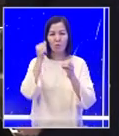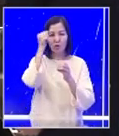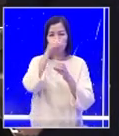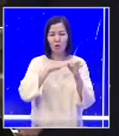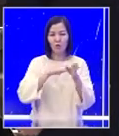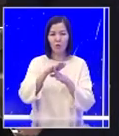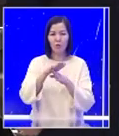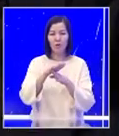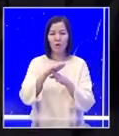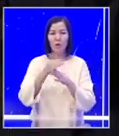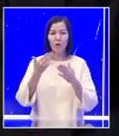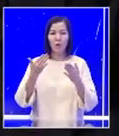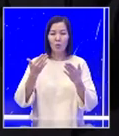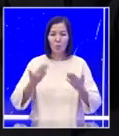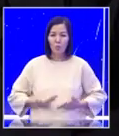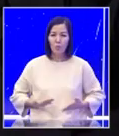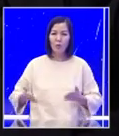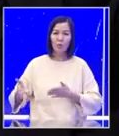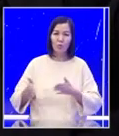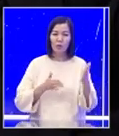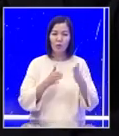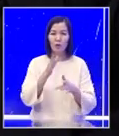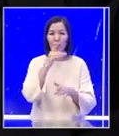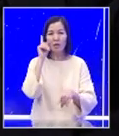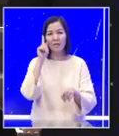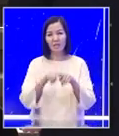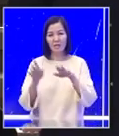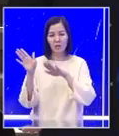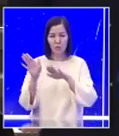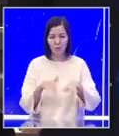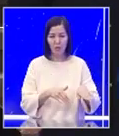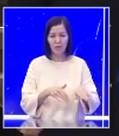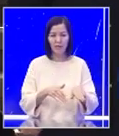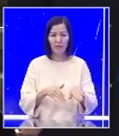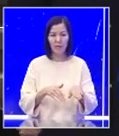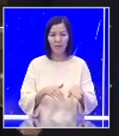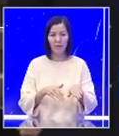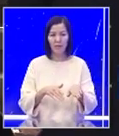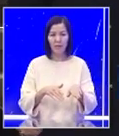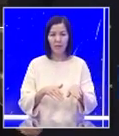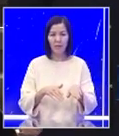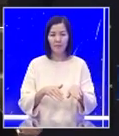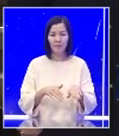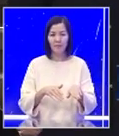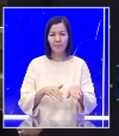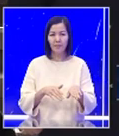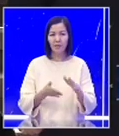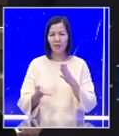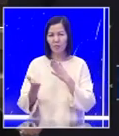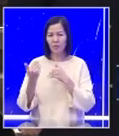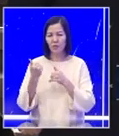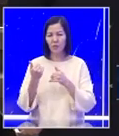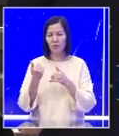сөз бар ғой, өмір өзен, уақыт тез өтті. Сол кез,